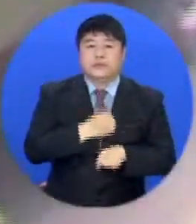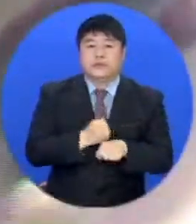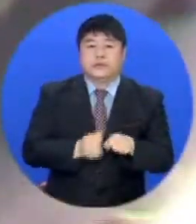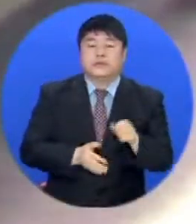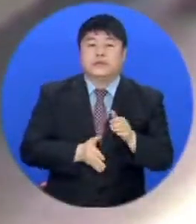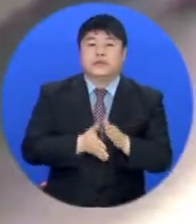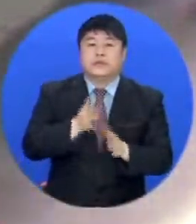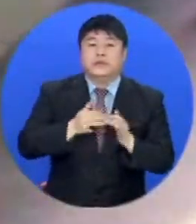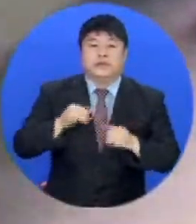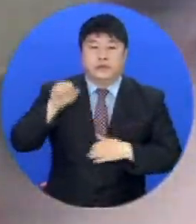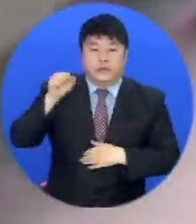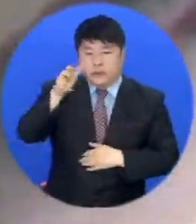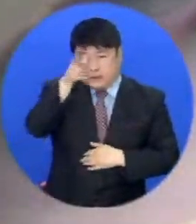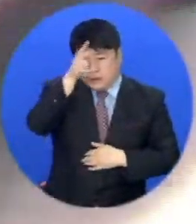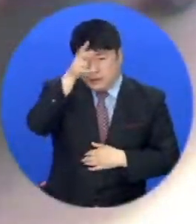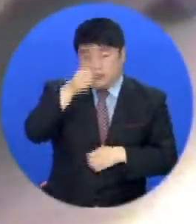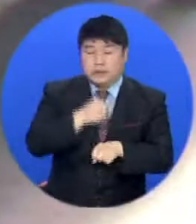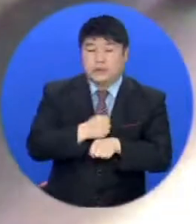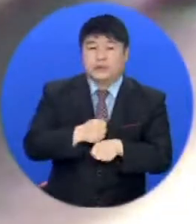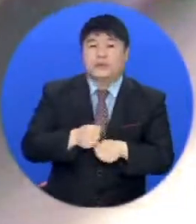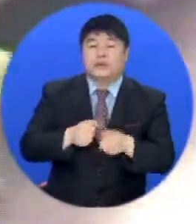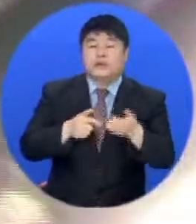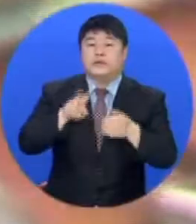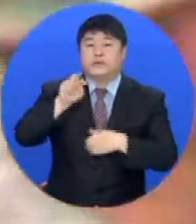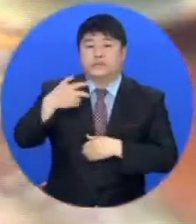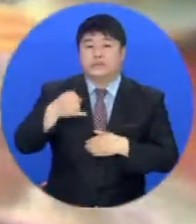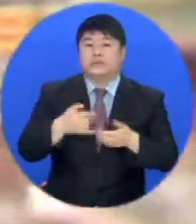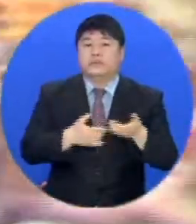진압 경찰관의 무기 사용과 과잉 진압